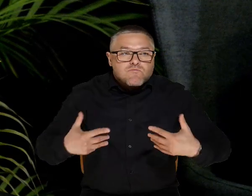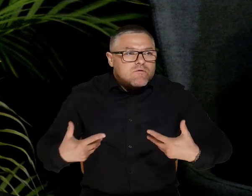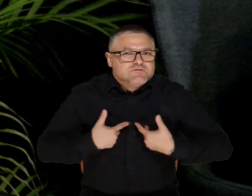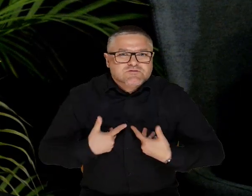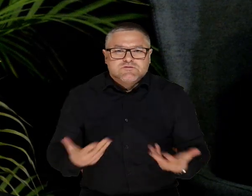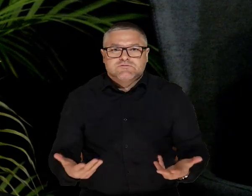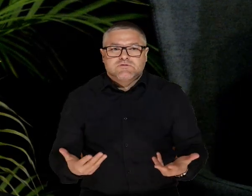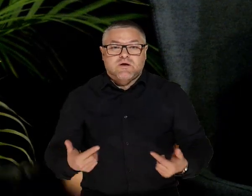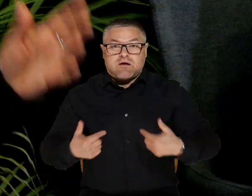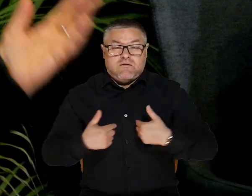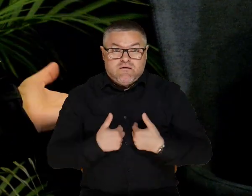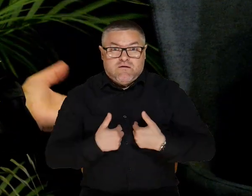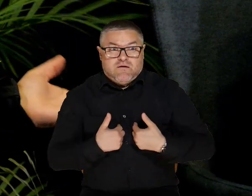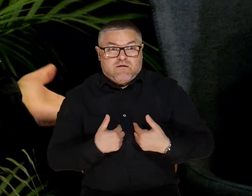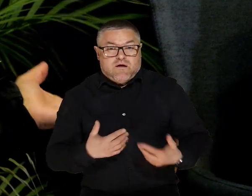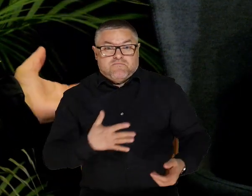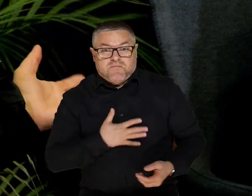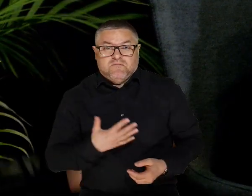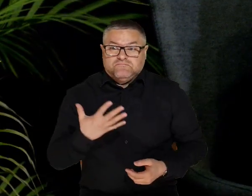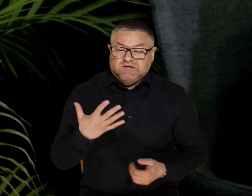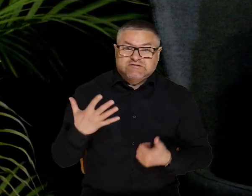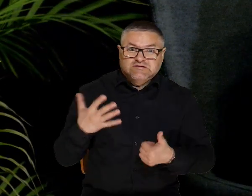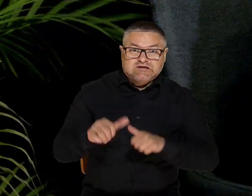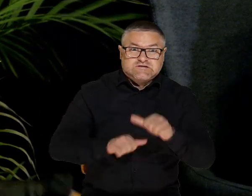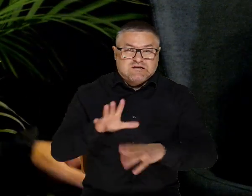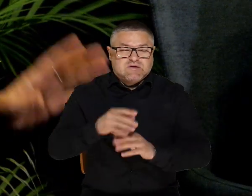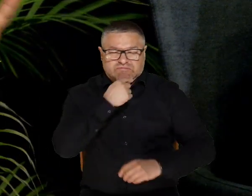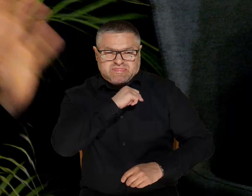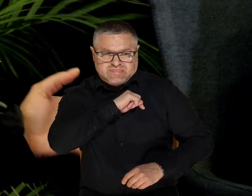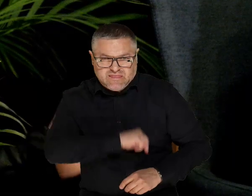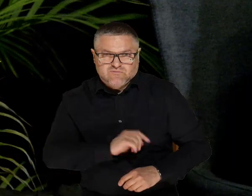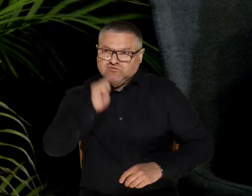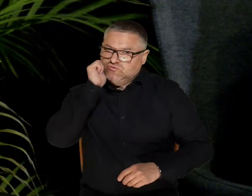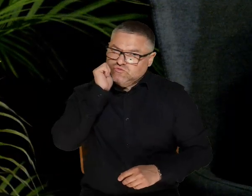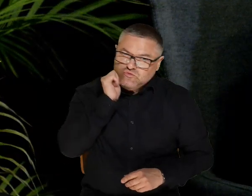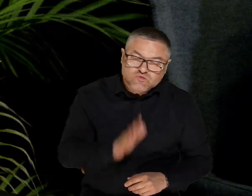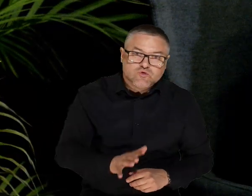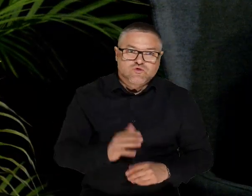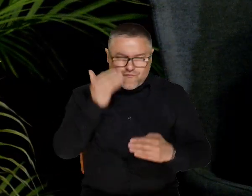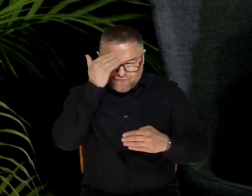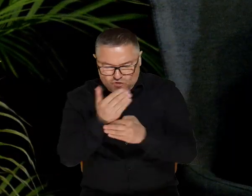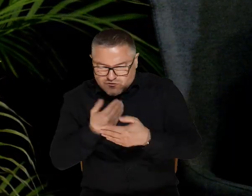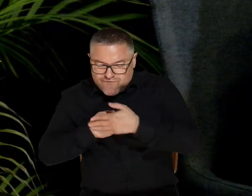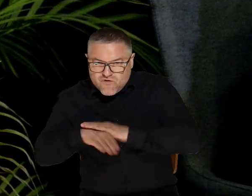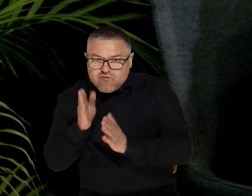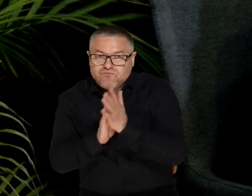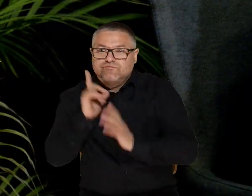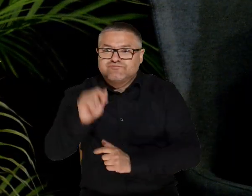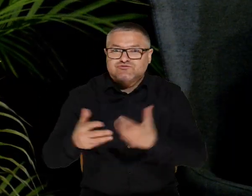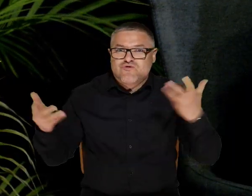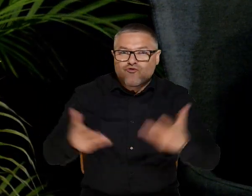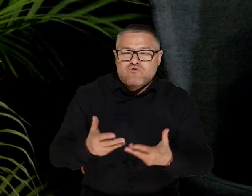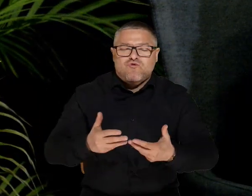że ja, nie wiem, tam powiedzmy 5 czy 6 lat byłam w tym nałogu, codziennie wymykałam się w nocy z domu i szłam do